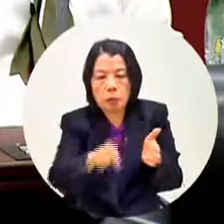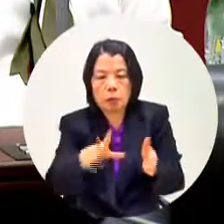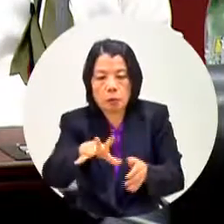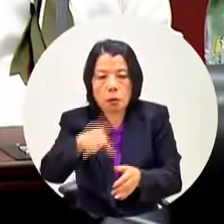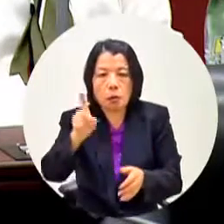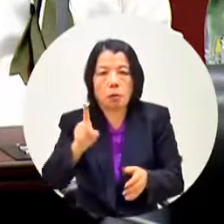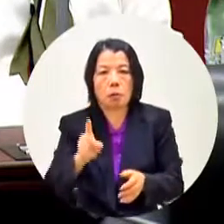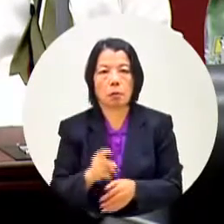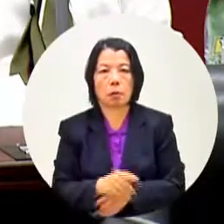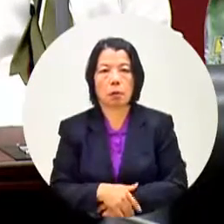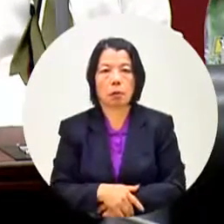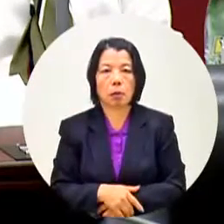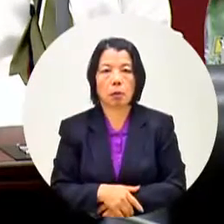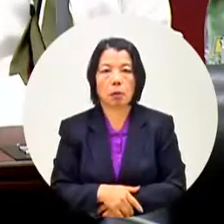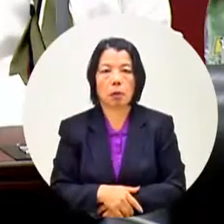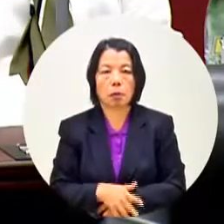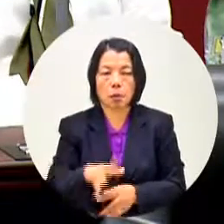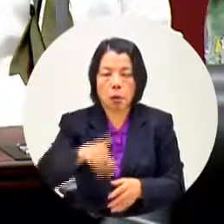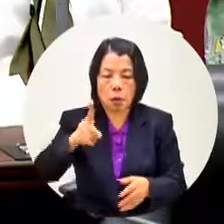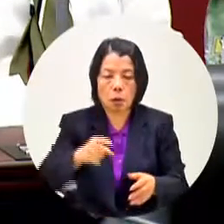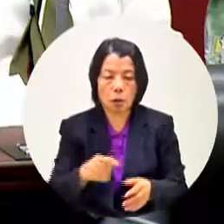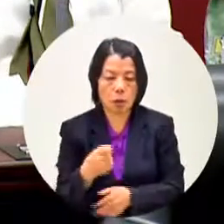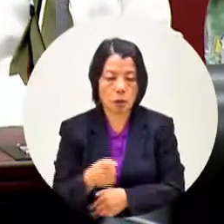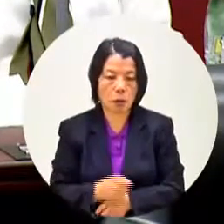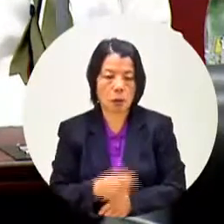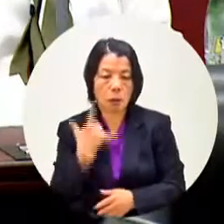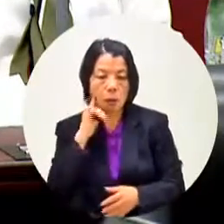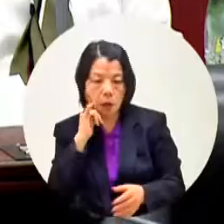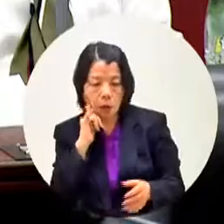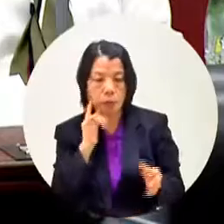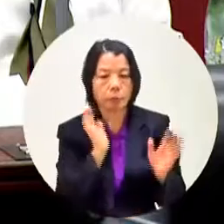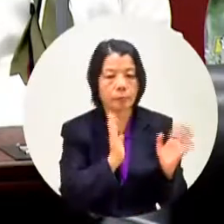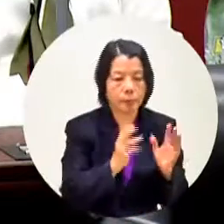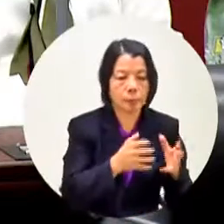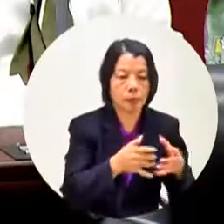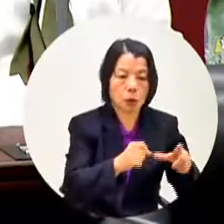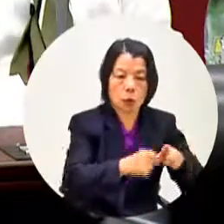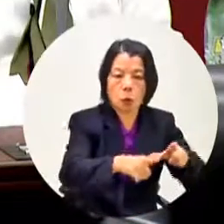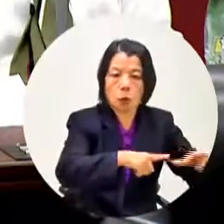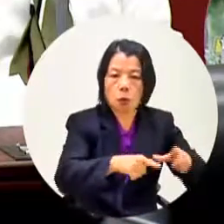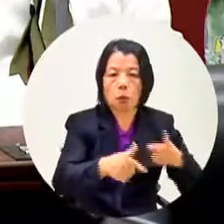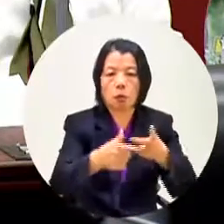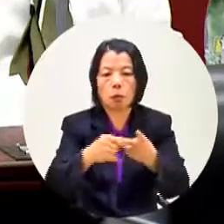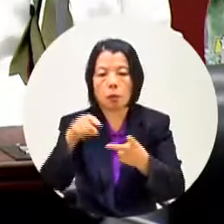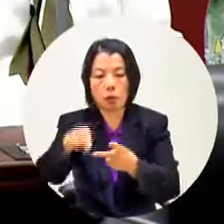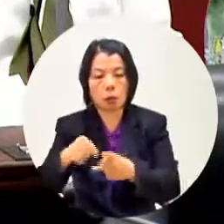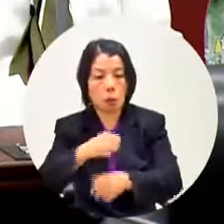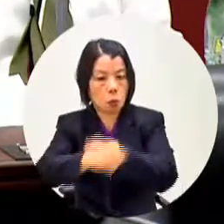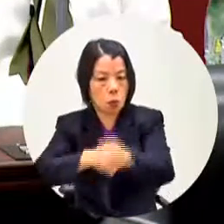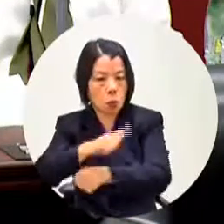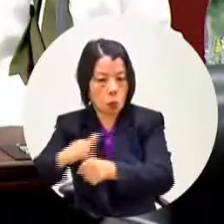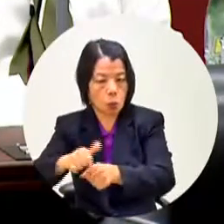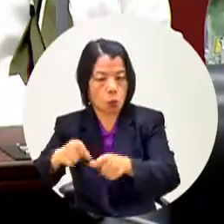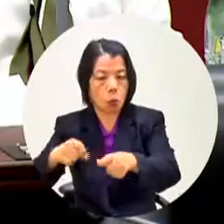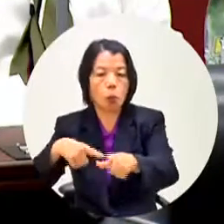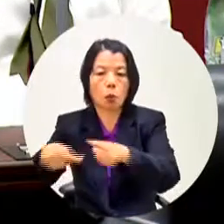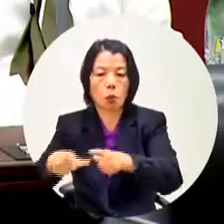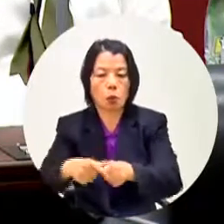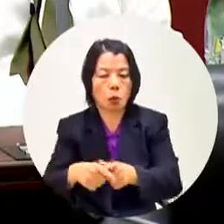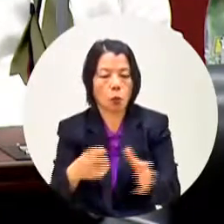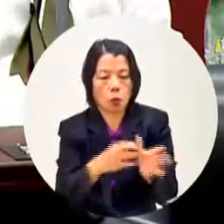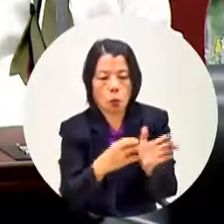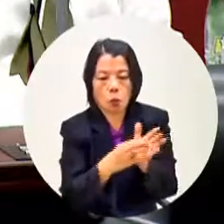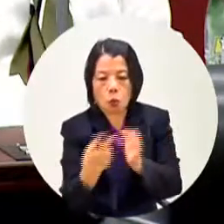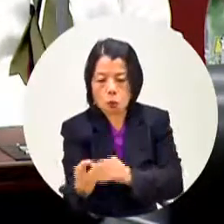问题，本席在这边好、哦、邀请市长，你是不是可以在这个我们的会议厅里面告诉市民朋友